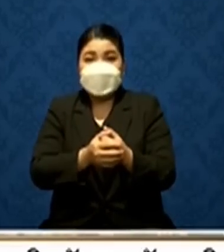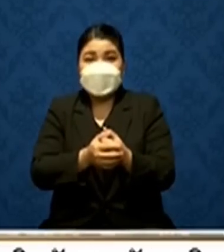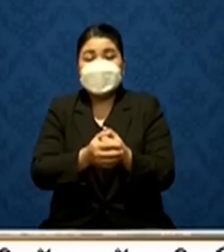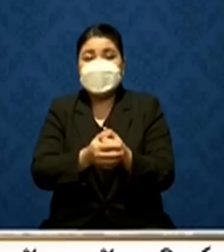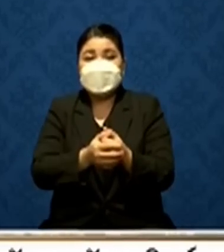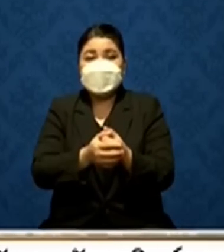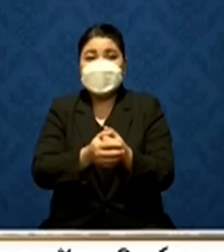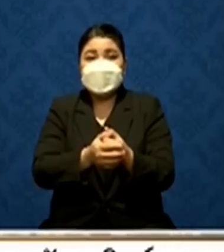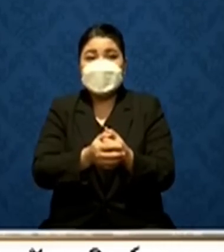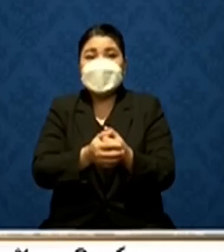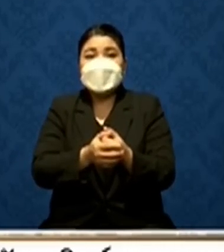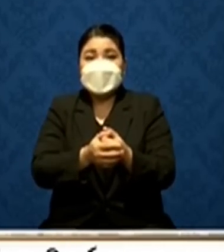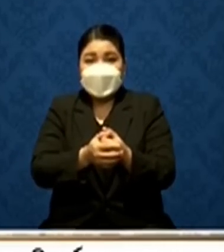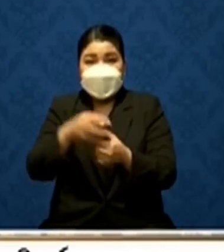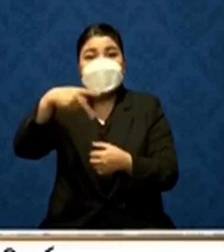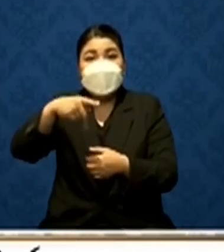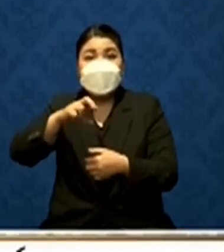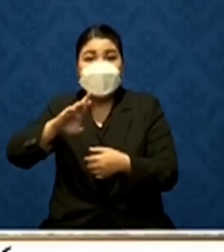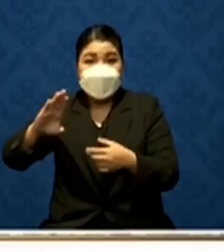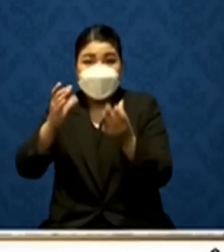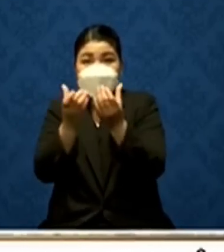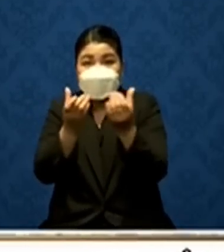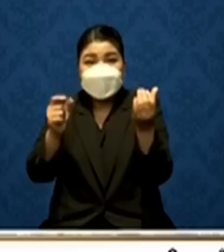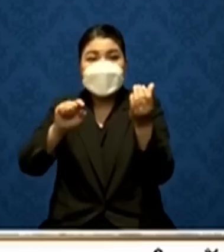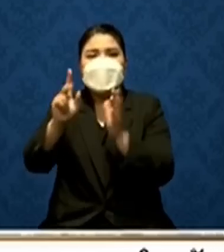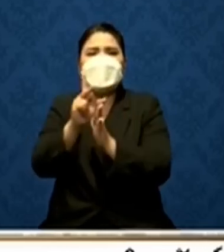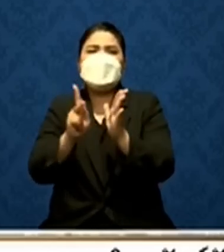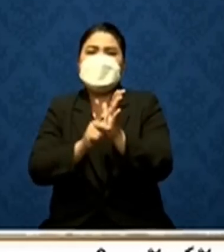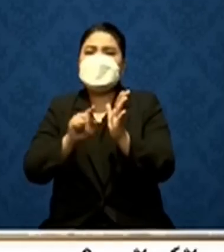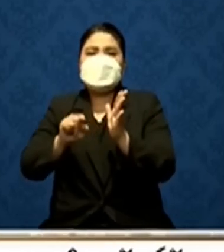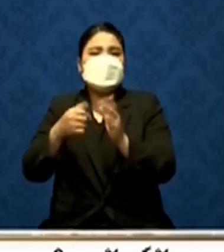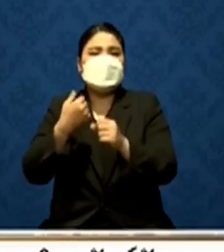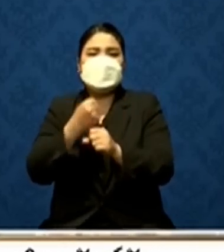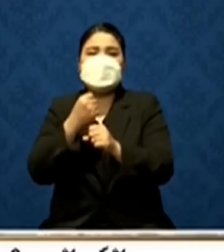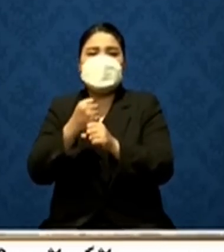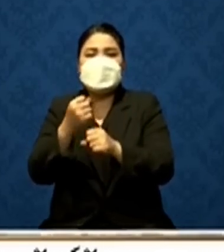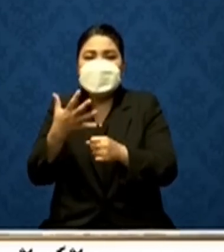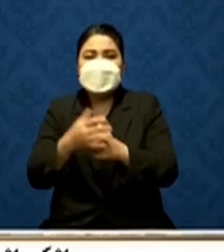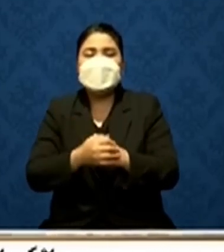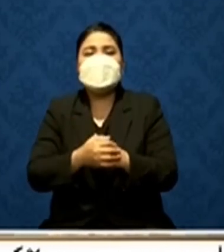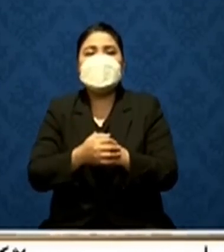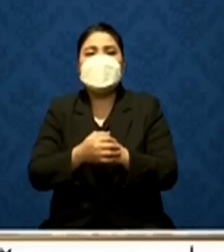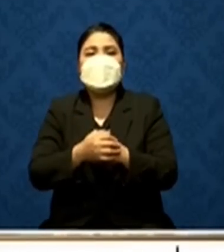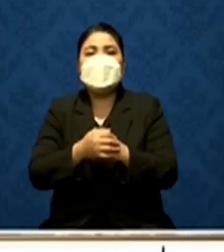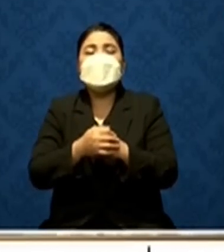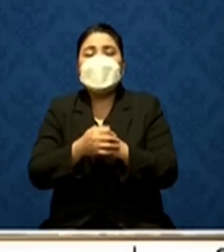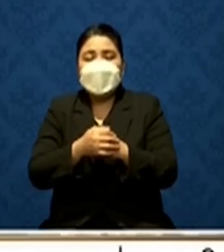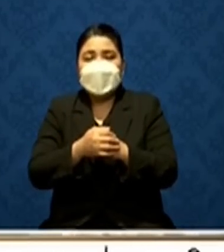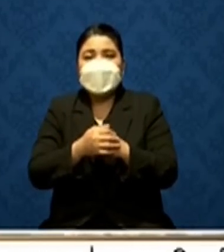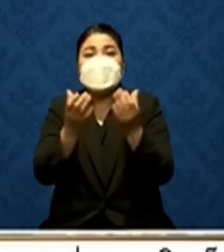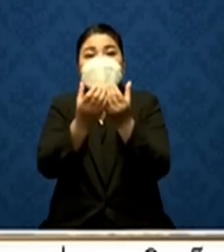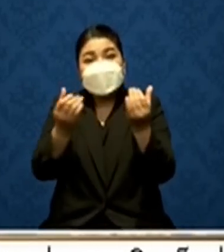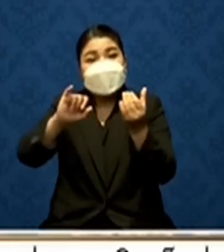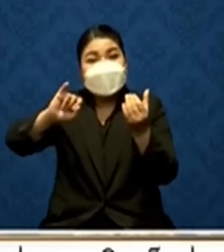บัญญัติแห่งรัฐธรรมนูญหรือกฎหมายฝ่าฝืนไม่ปฏิบัติตามมาตรฐานจริยธรรมอย่างร้ายแรงอุ้ยทำไม